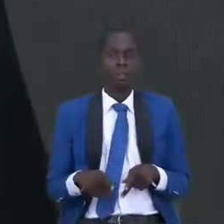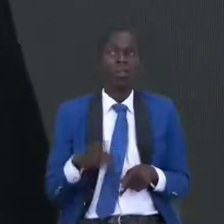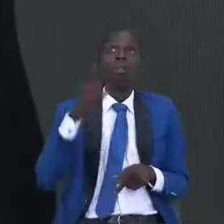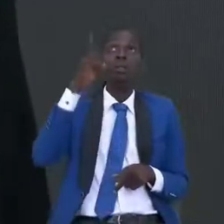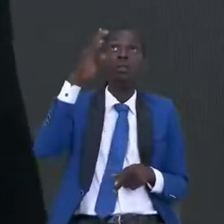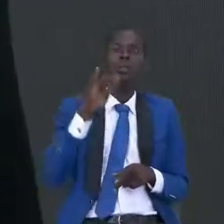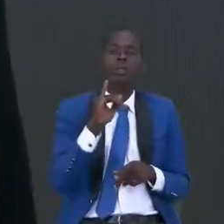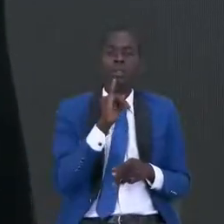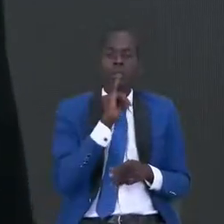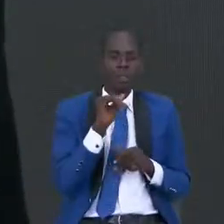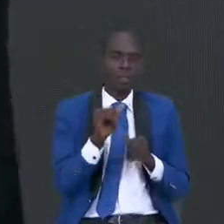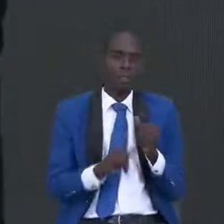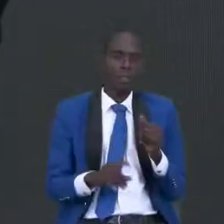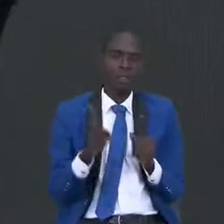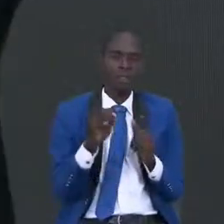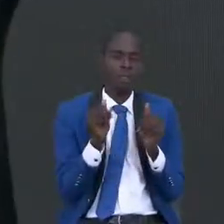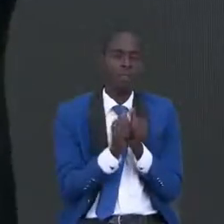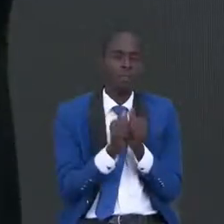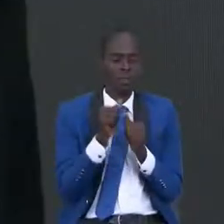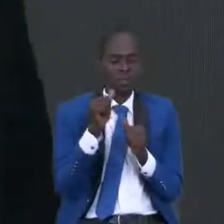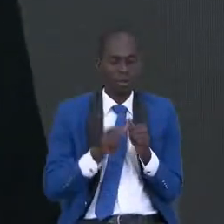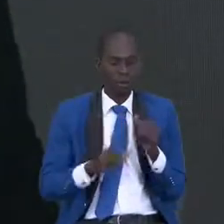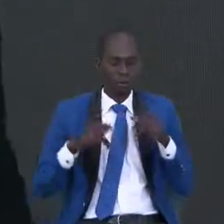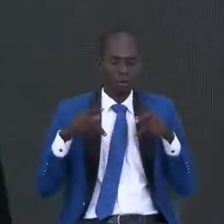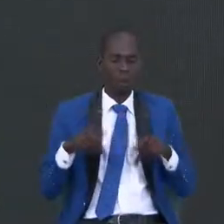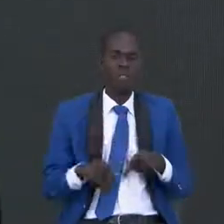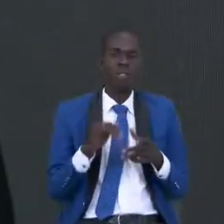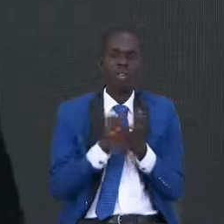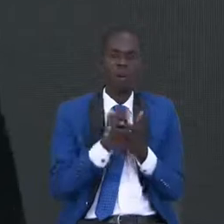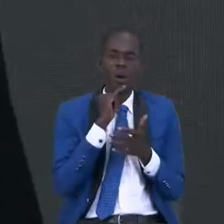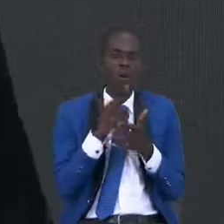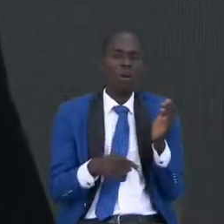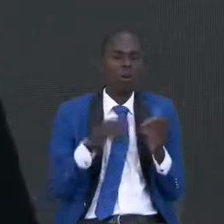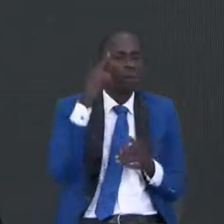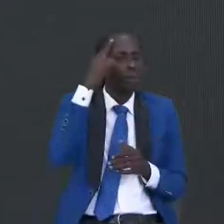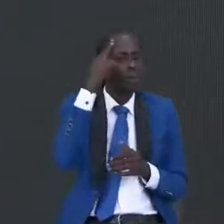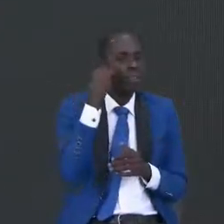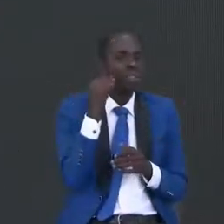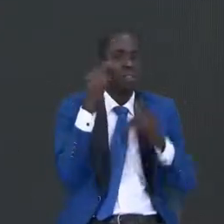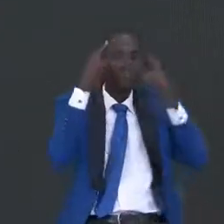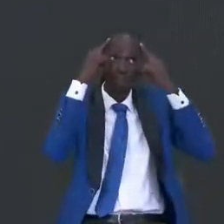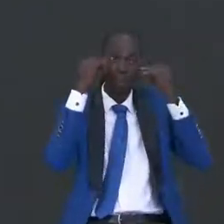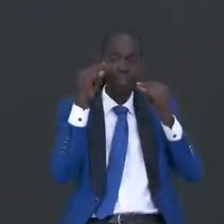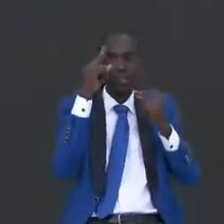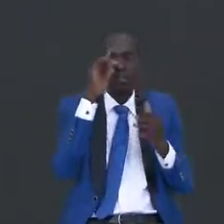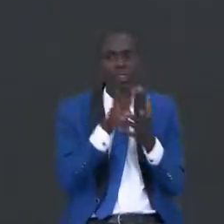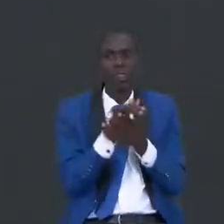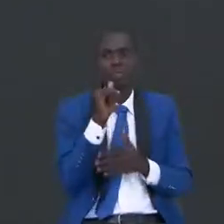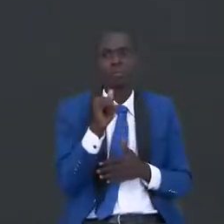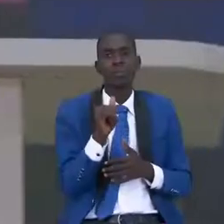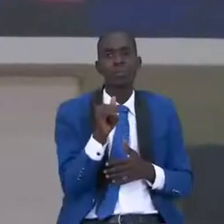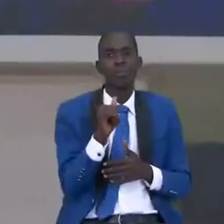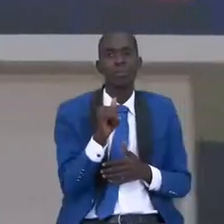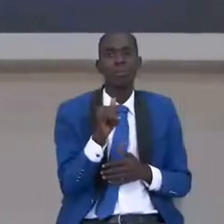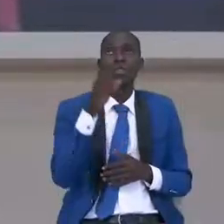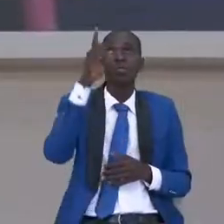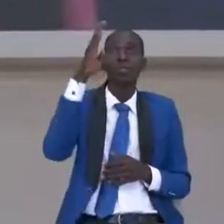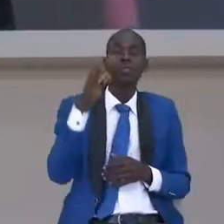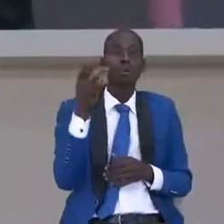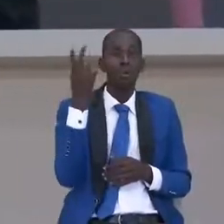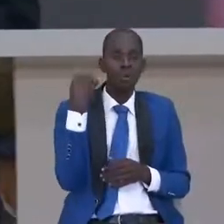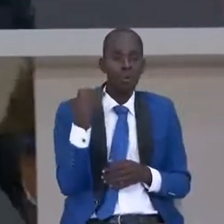est partout avec chaque personne. C'est ce que Moïse a cru. Dieu était invisible pour